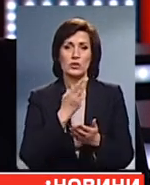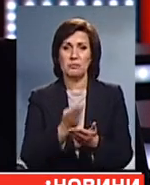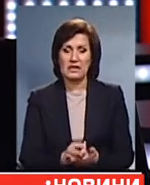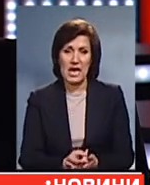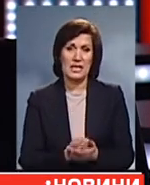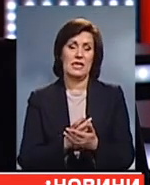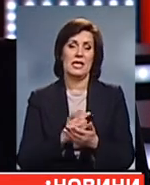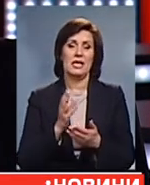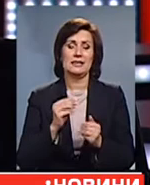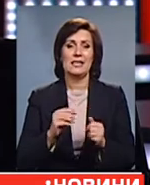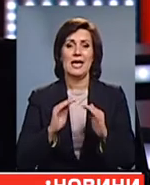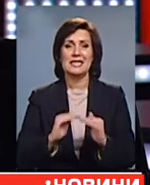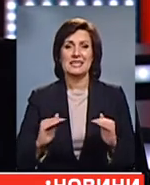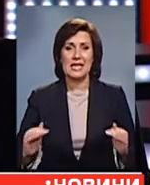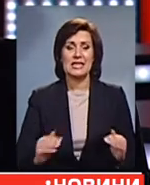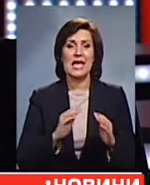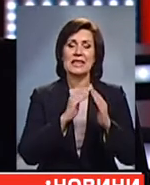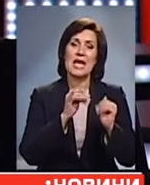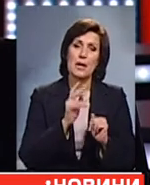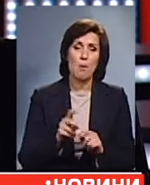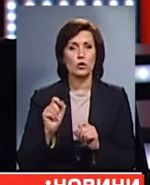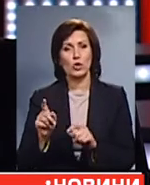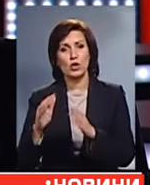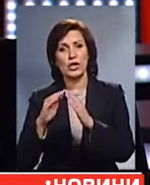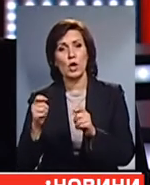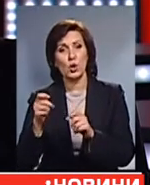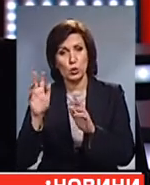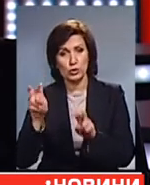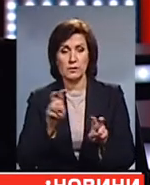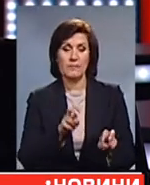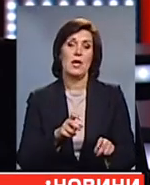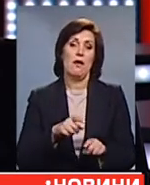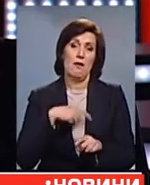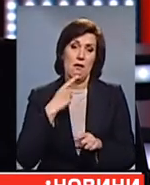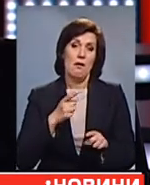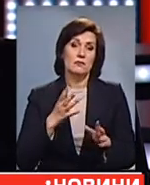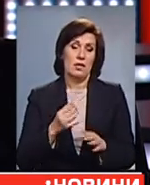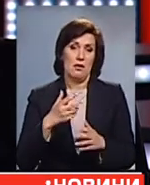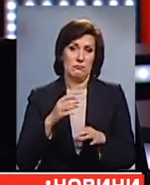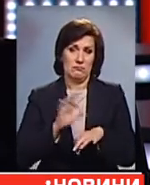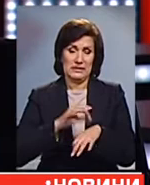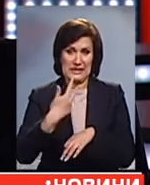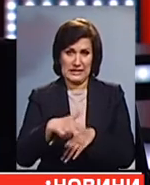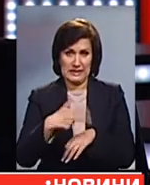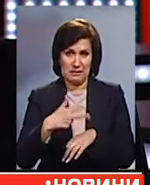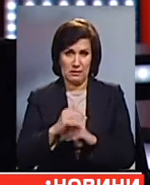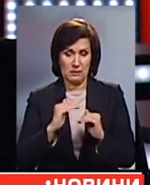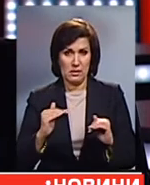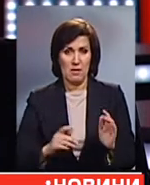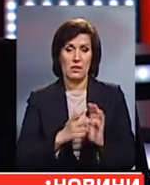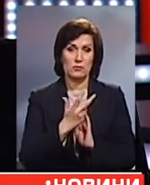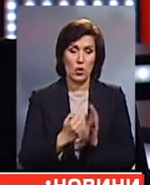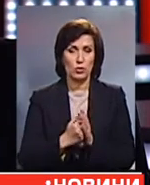малечу з ДЦ Ківтеремуки «Золотий ключик». Я розказала в рятувальній службі, загалом стало зле 30 дітлахам віком від 3 до